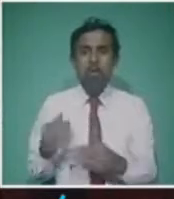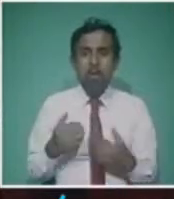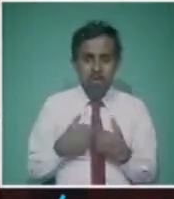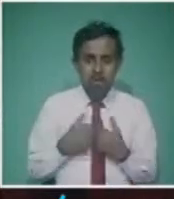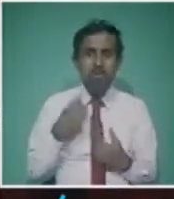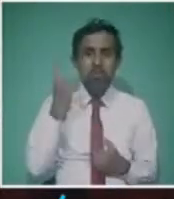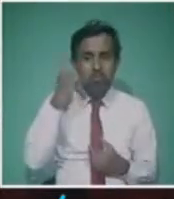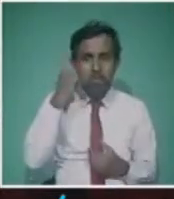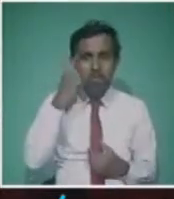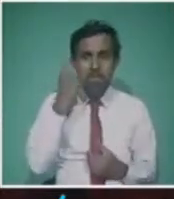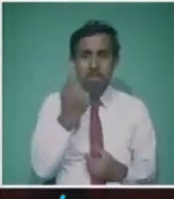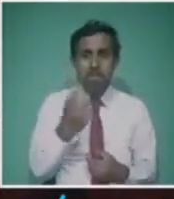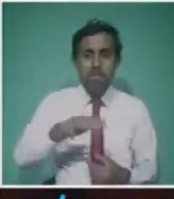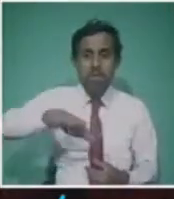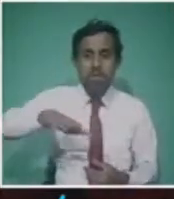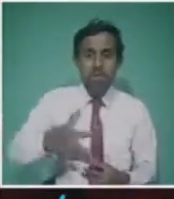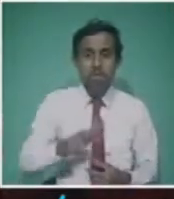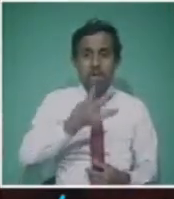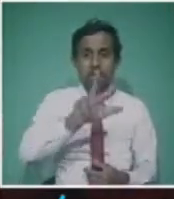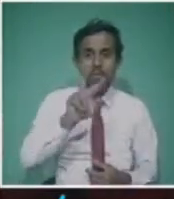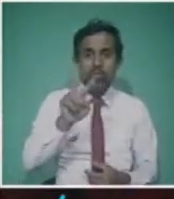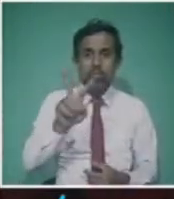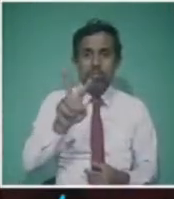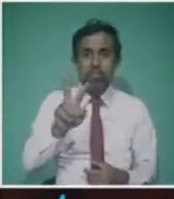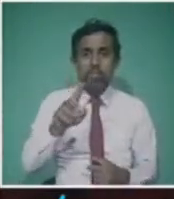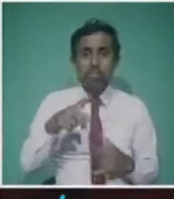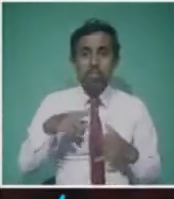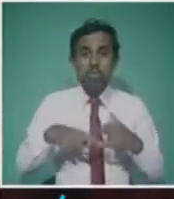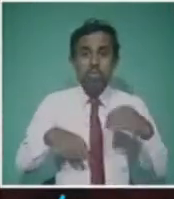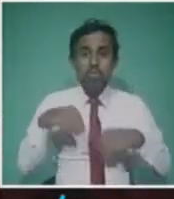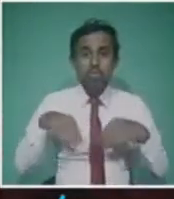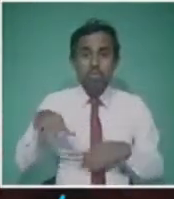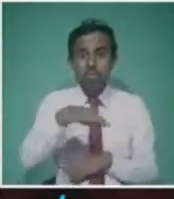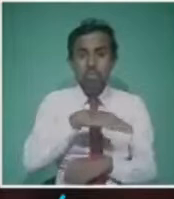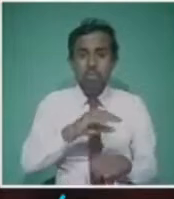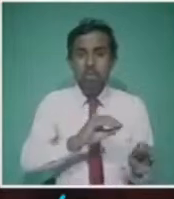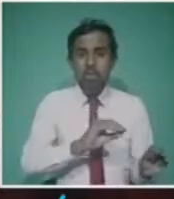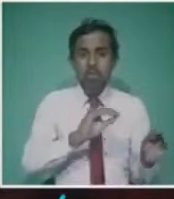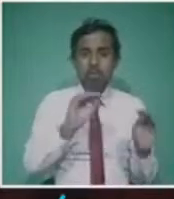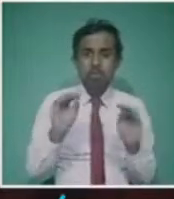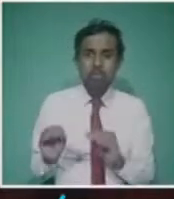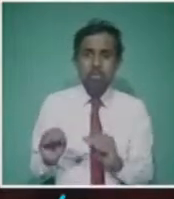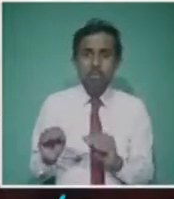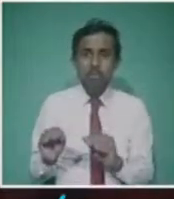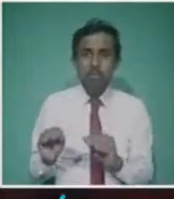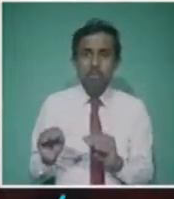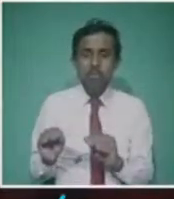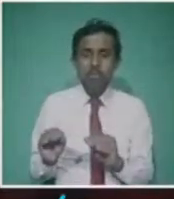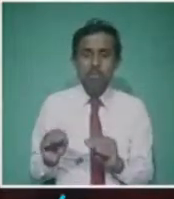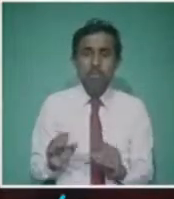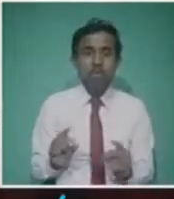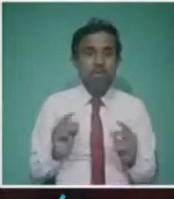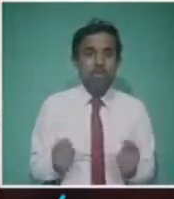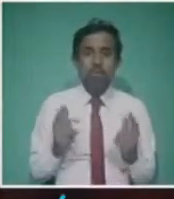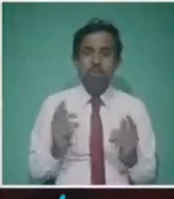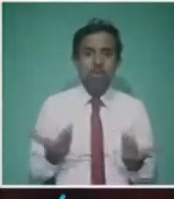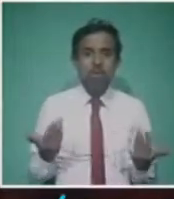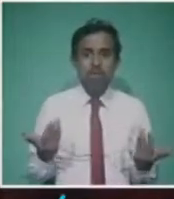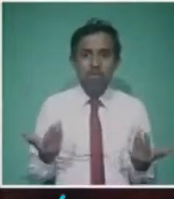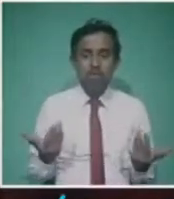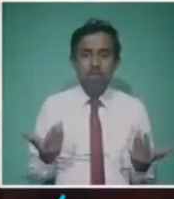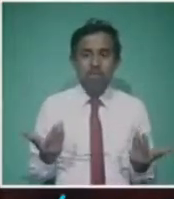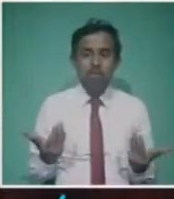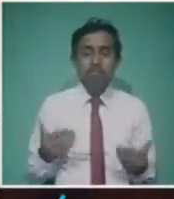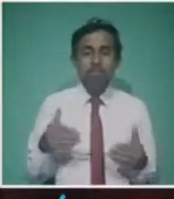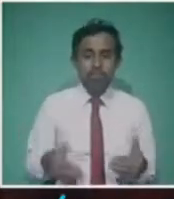මතකයි 1982 ජනමත විචාරණයක් කරලා මැතිවරණය කල් දැම්මා. මේක හම්බයක් නෙවෙයි. ඒ